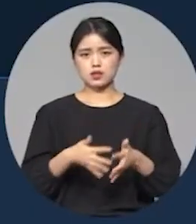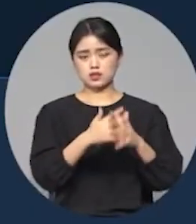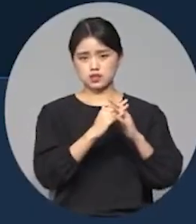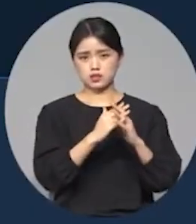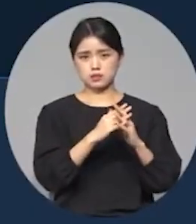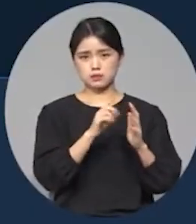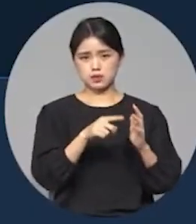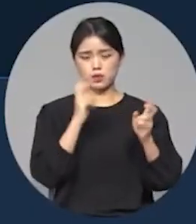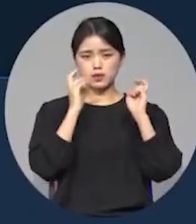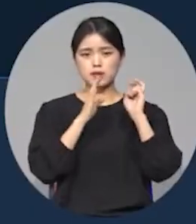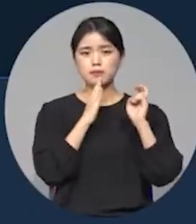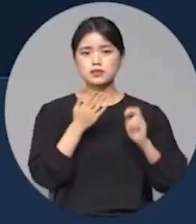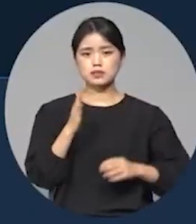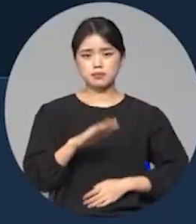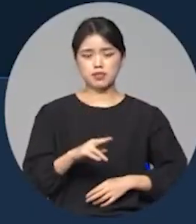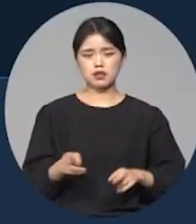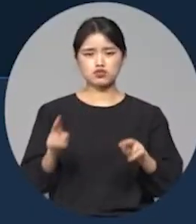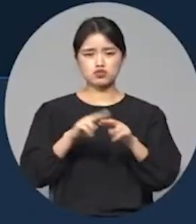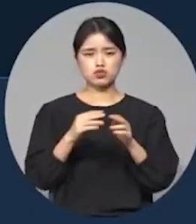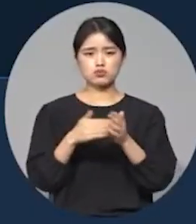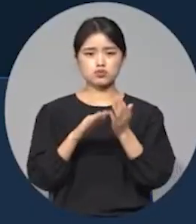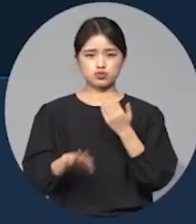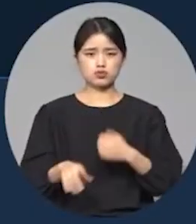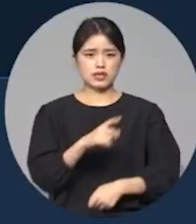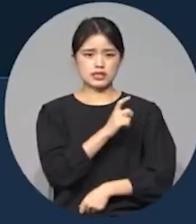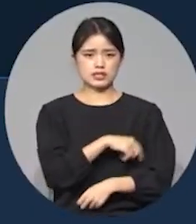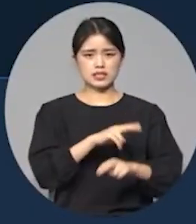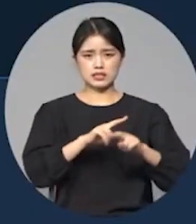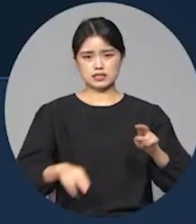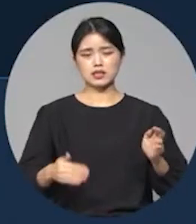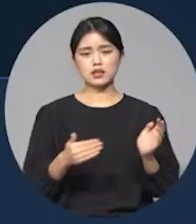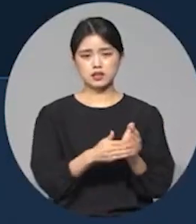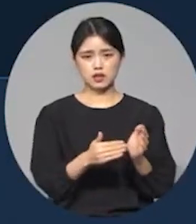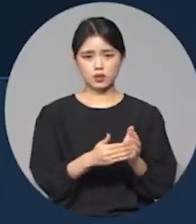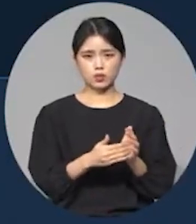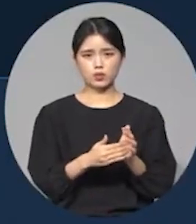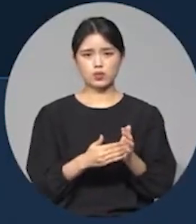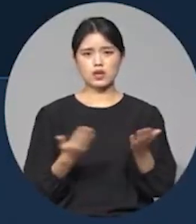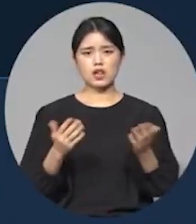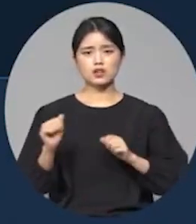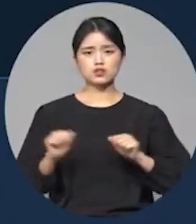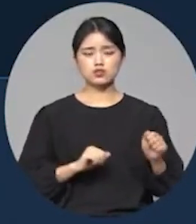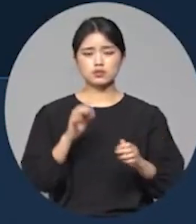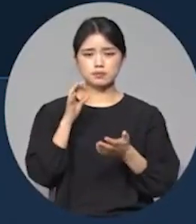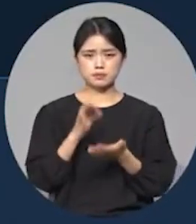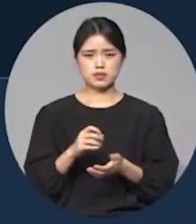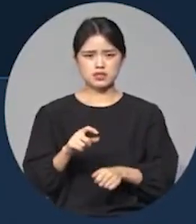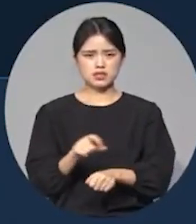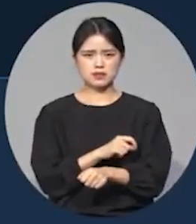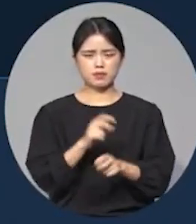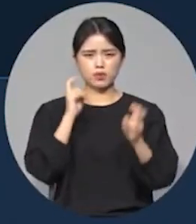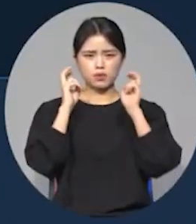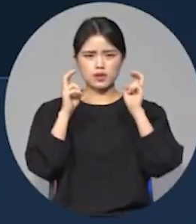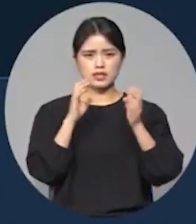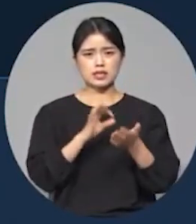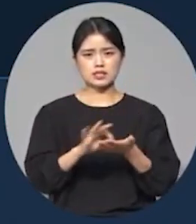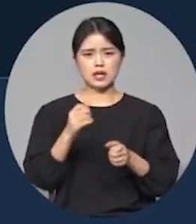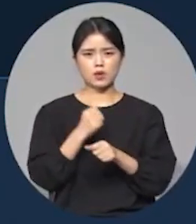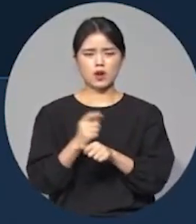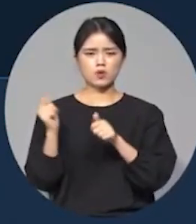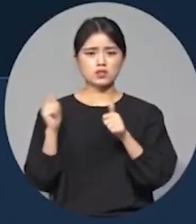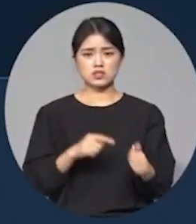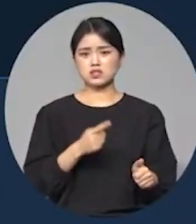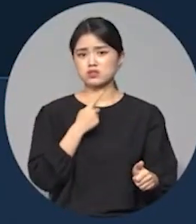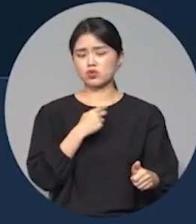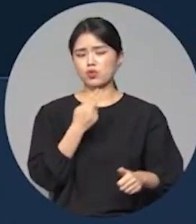것은 맞지만 취임 이후 이사직 사임 의사를 밝혔고 업무 추진비를 특정 업체에 사용하라고 지시한